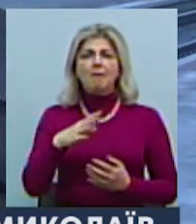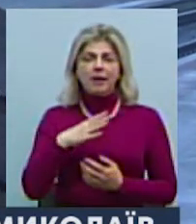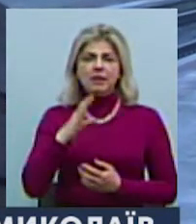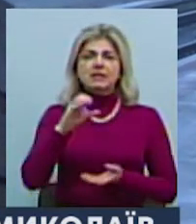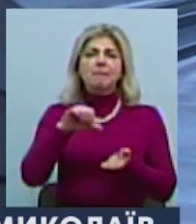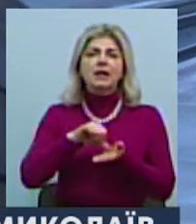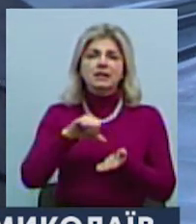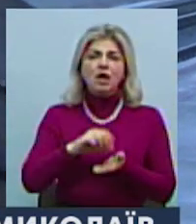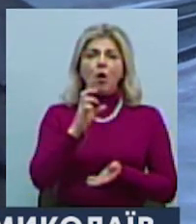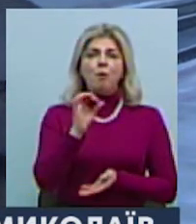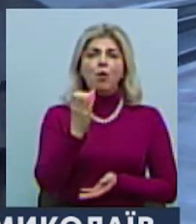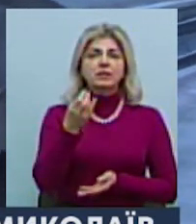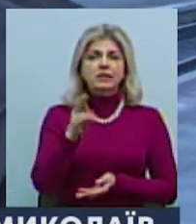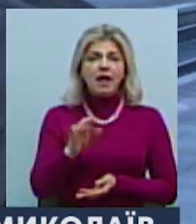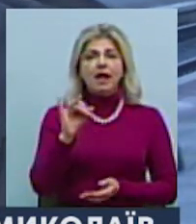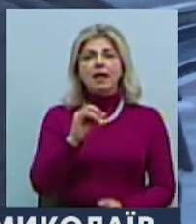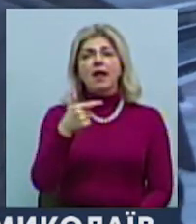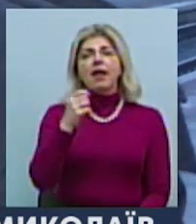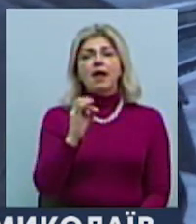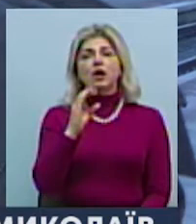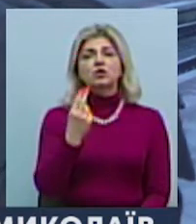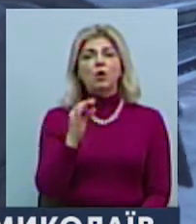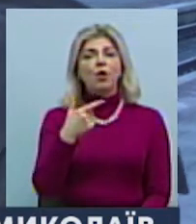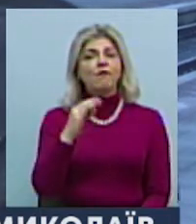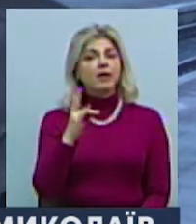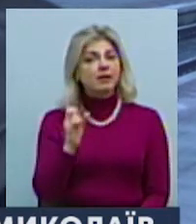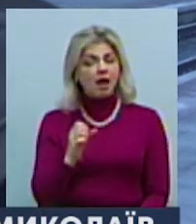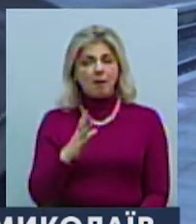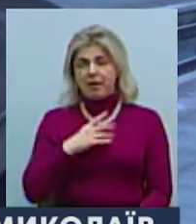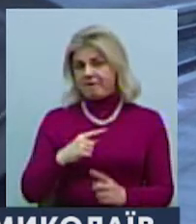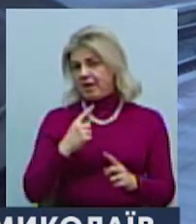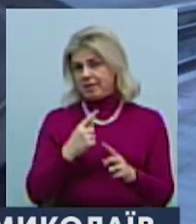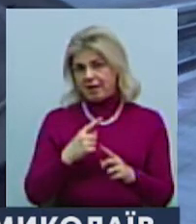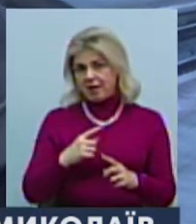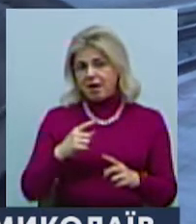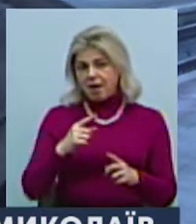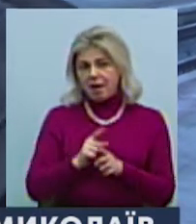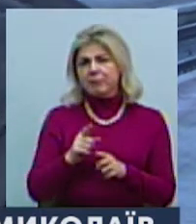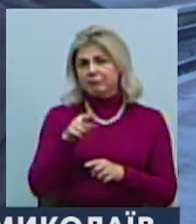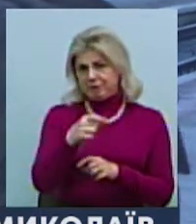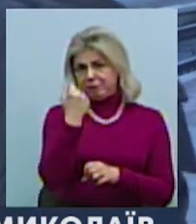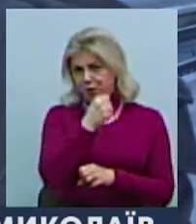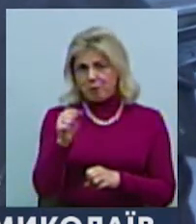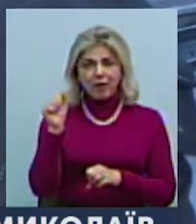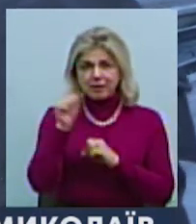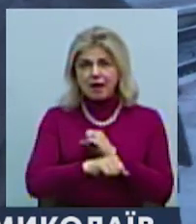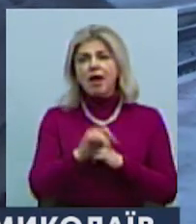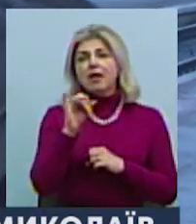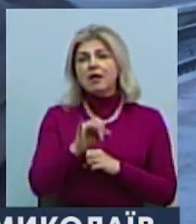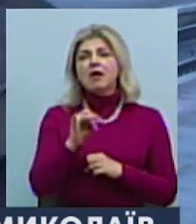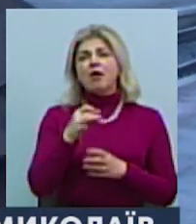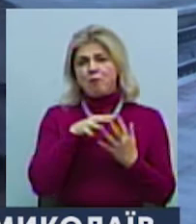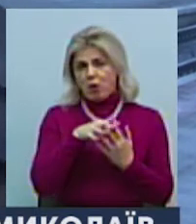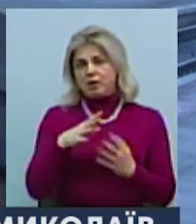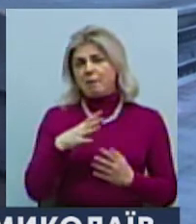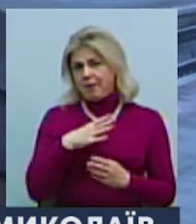представником Боснії та Герцеговини. Фінал завершив достроково, тобто нокаутом. Важкі бої, але у всіх було